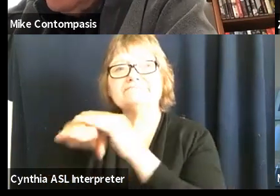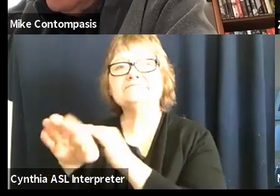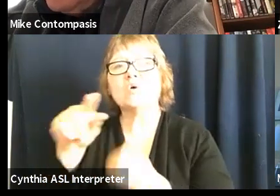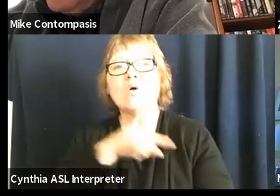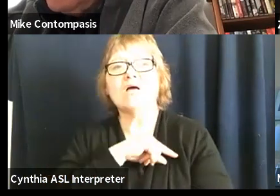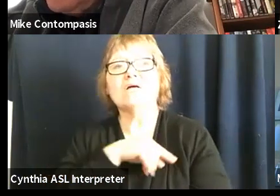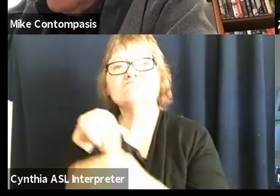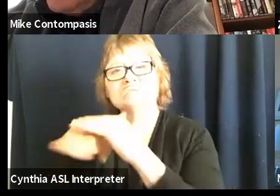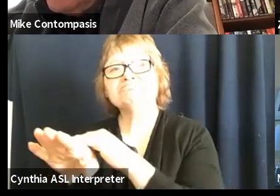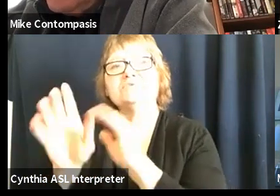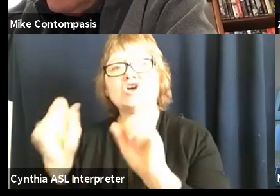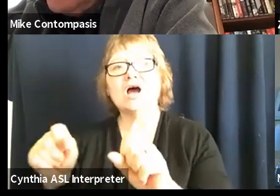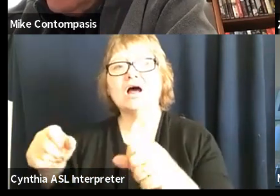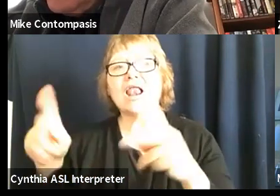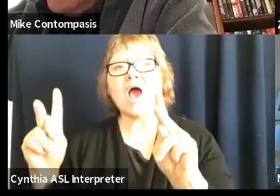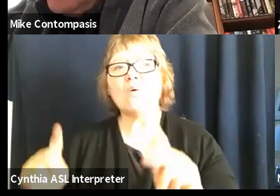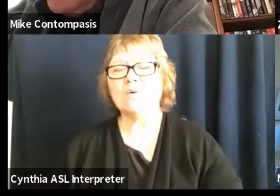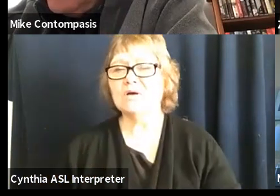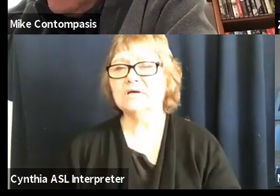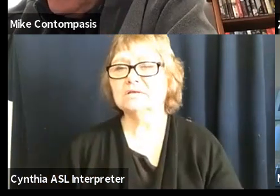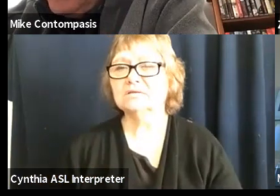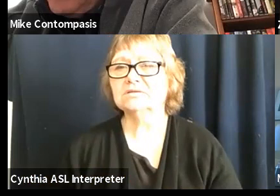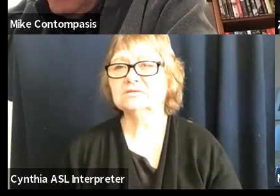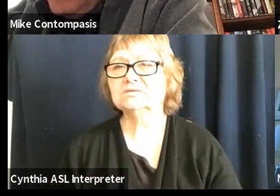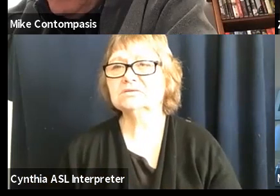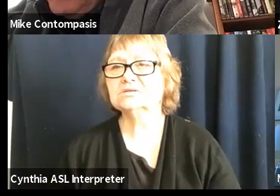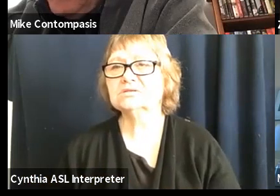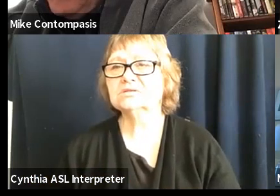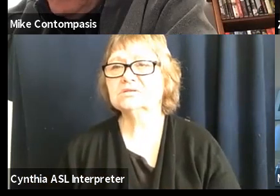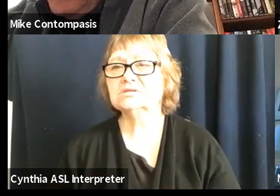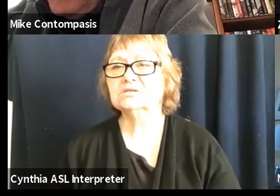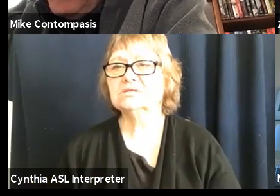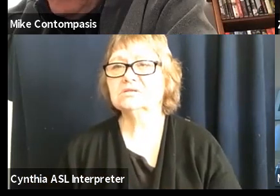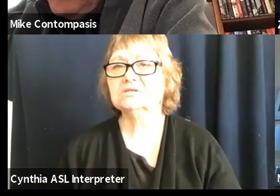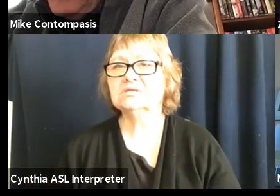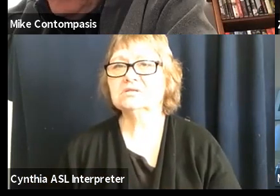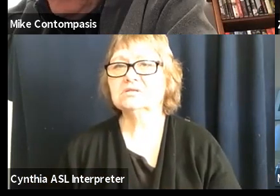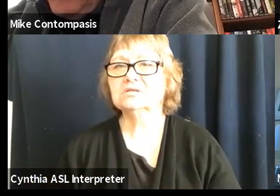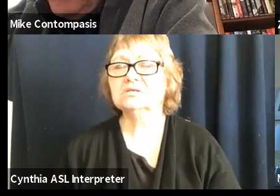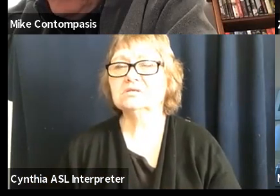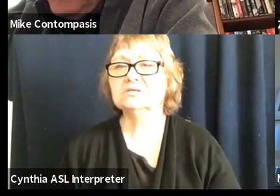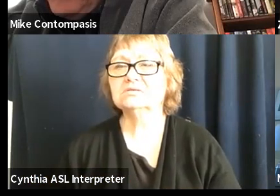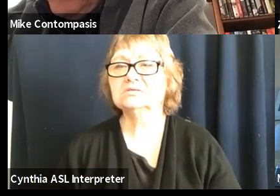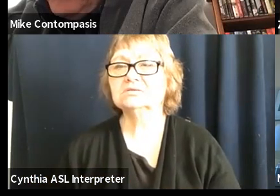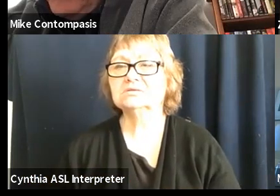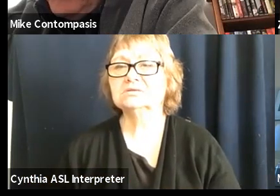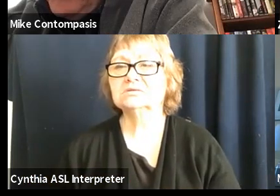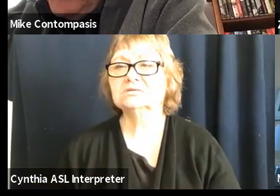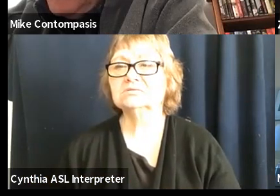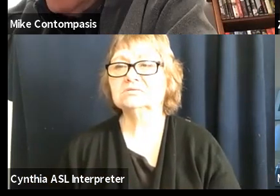為什麼其他種族的人士都大家好想去呢三间学校